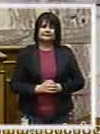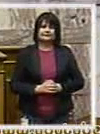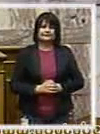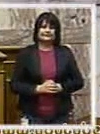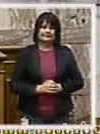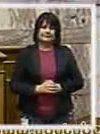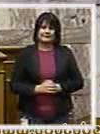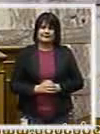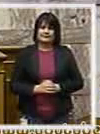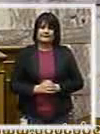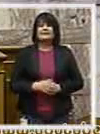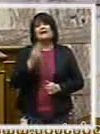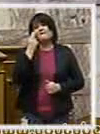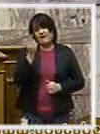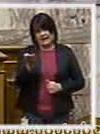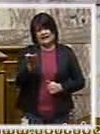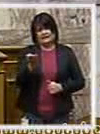Είναι προφανές